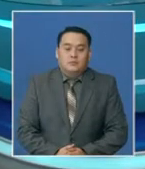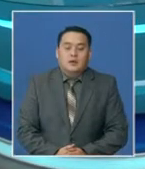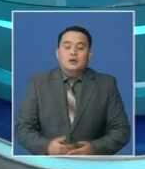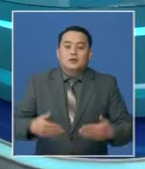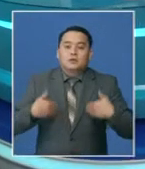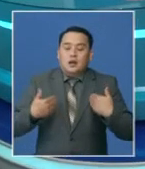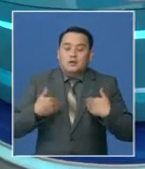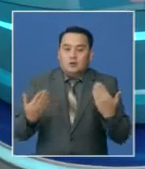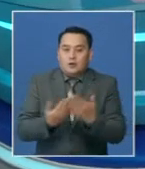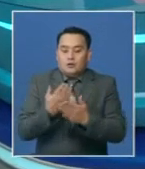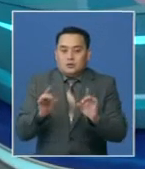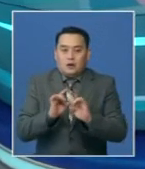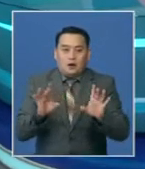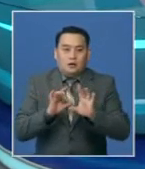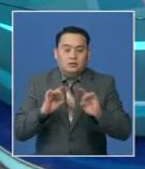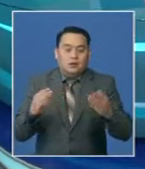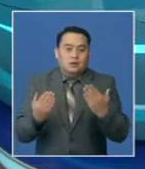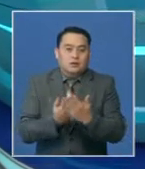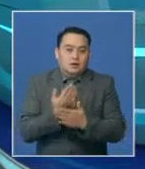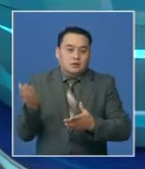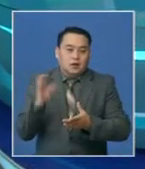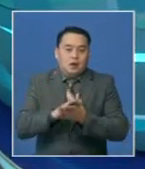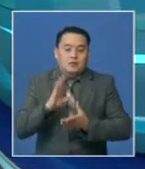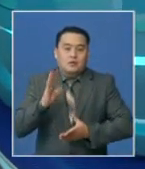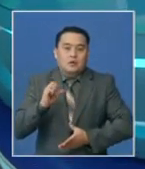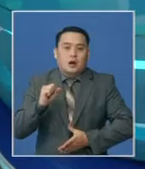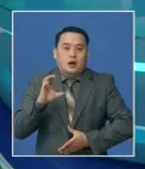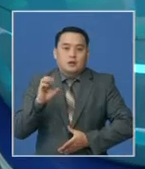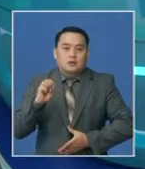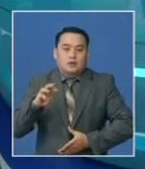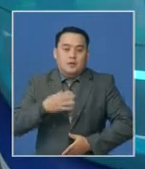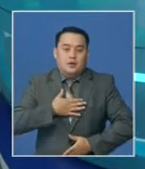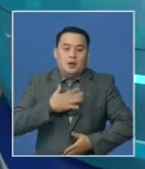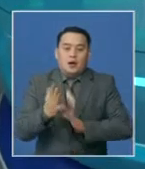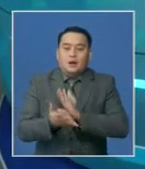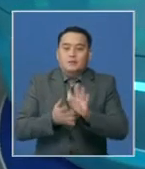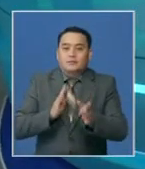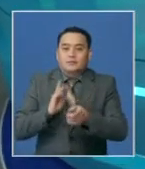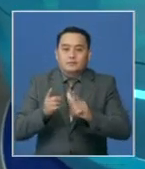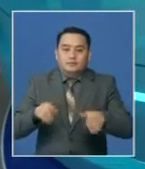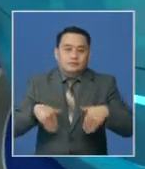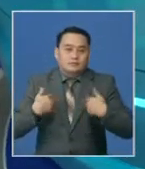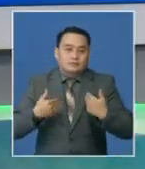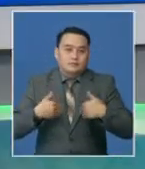Здравствуйте, на телеканале ЖТСУ «Время новостей». В студии Асем Кащегулова, сурдоперевод Марата Жумабекова.